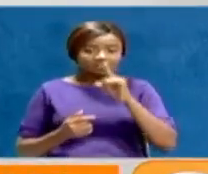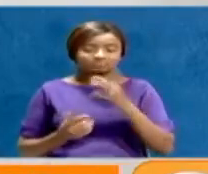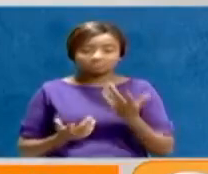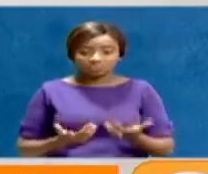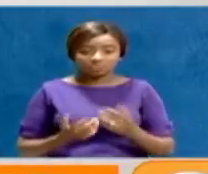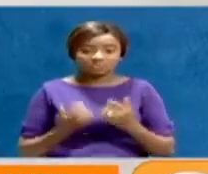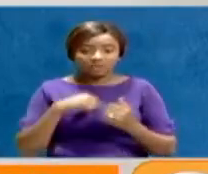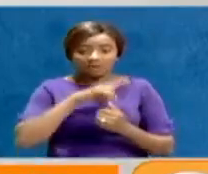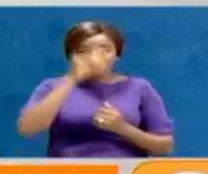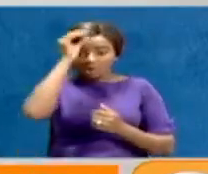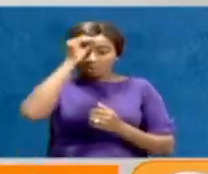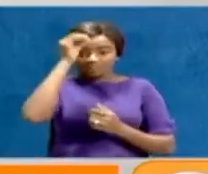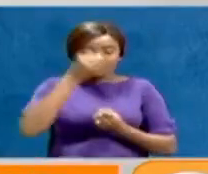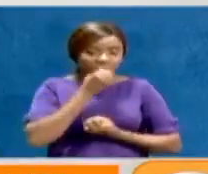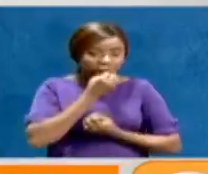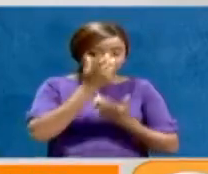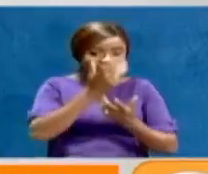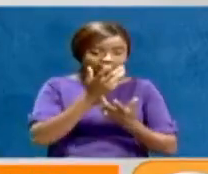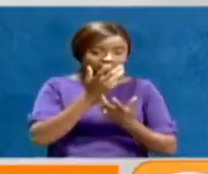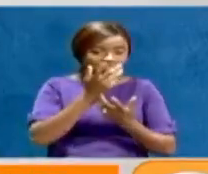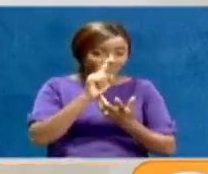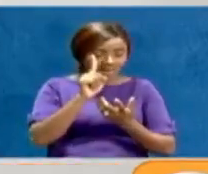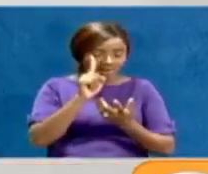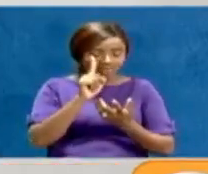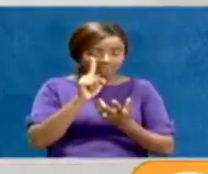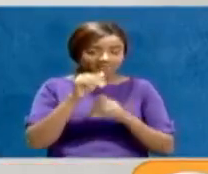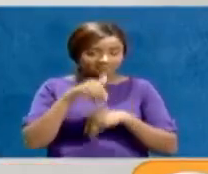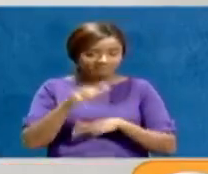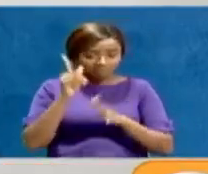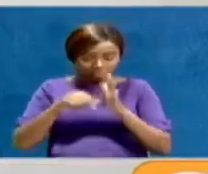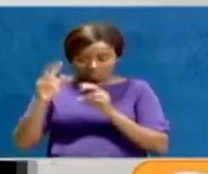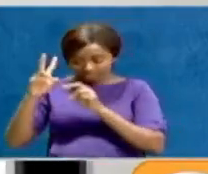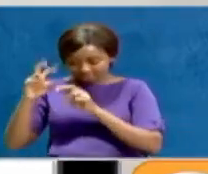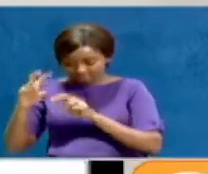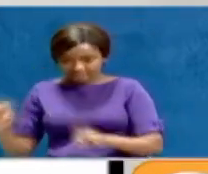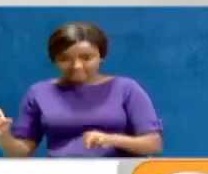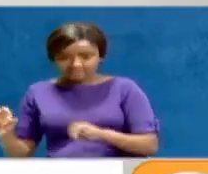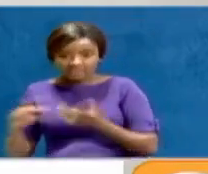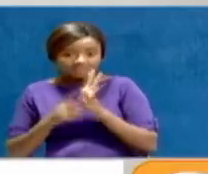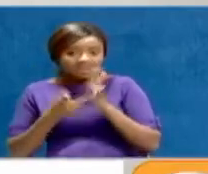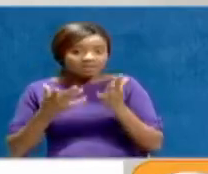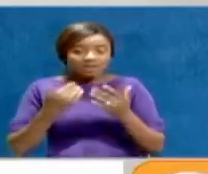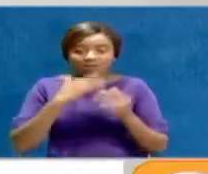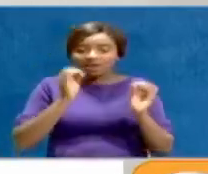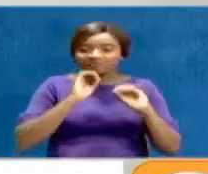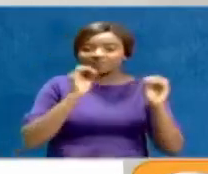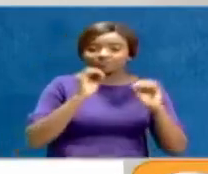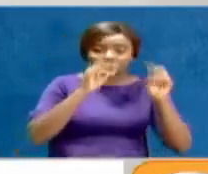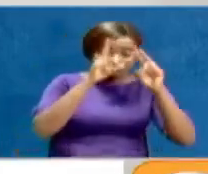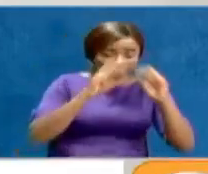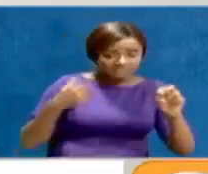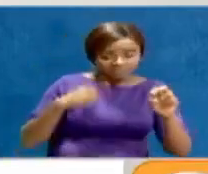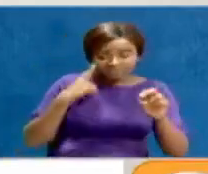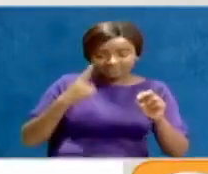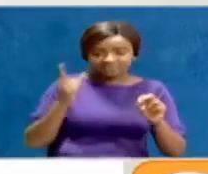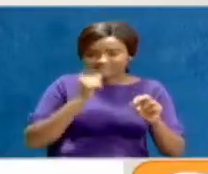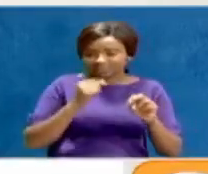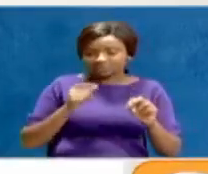tunatoa maoni yetu kuhusiana na utafiti. Na kwa sasa hakuna utafiti ambao tumeuona